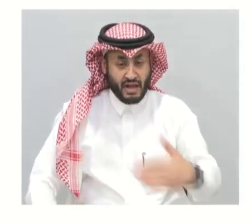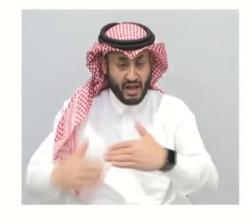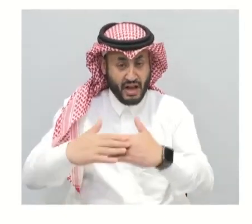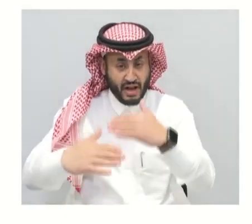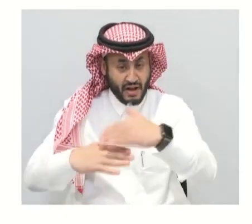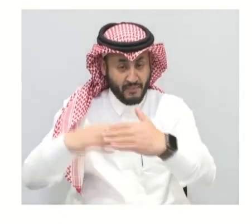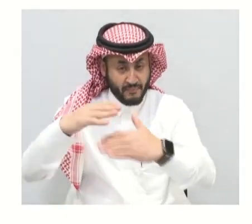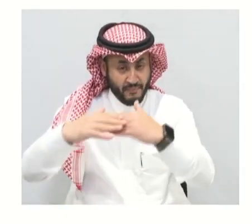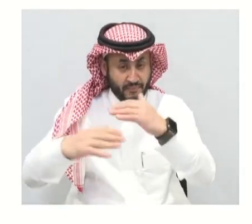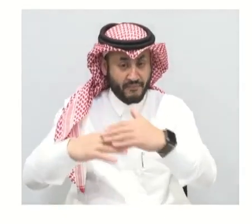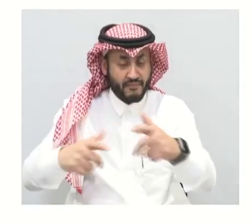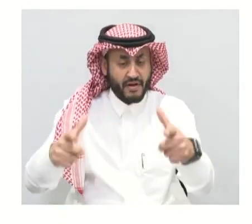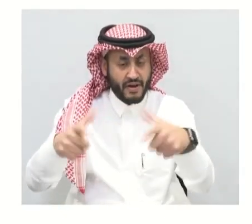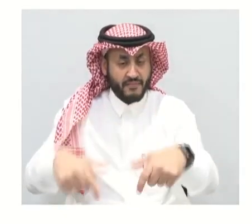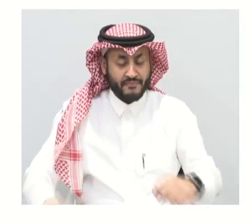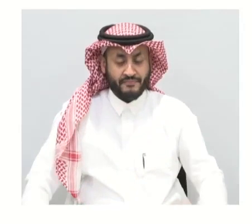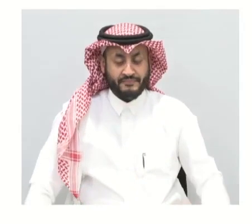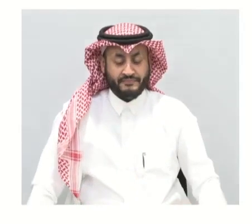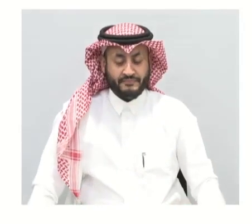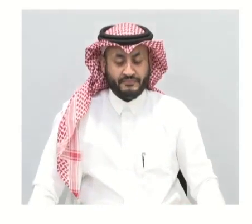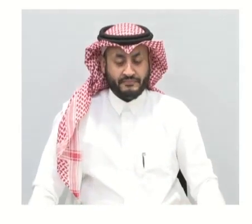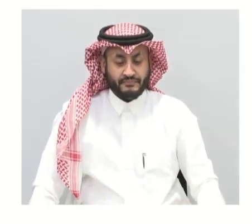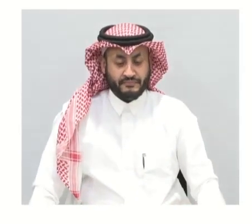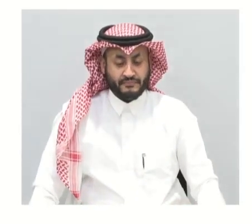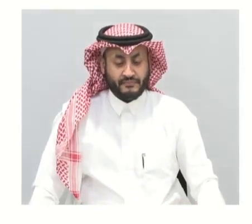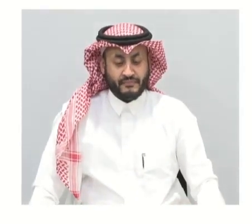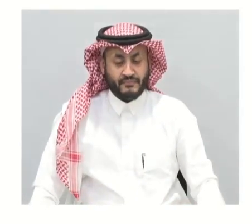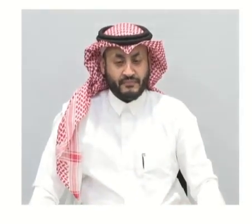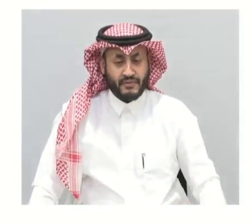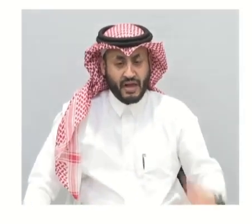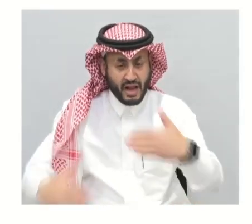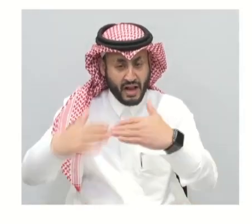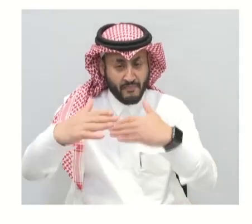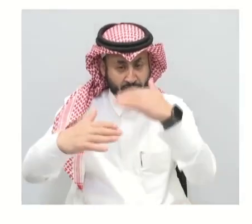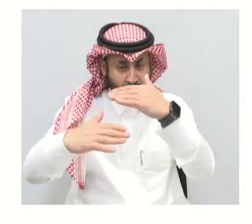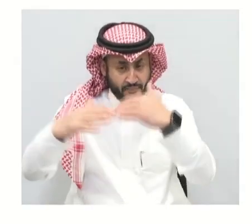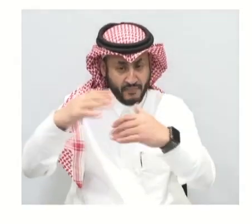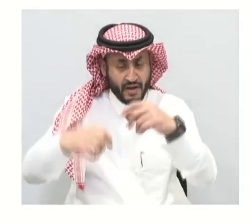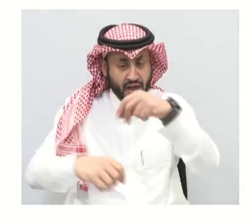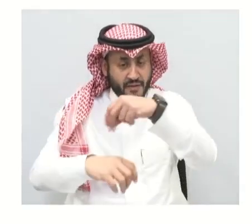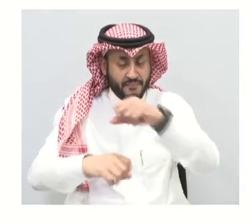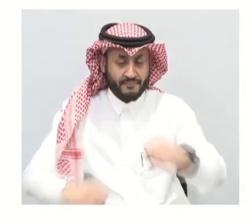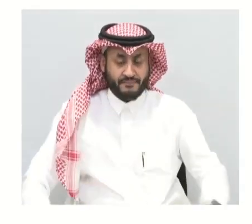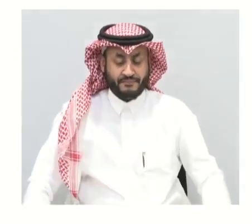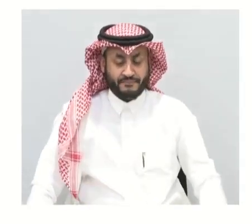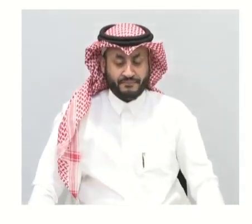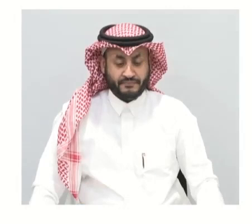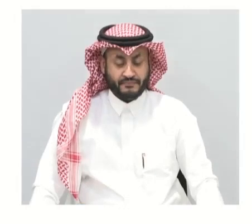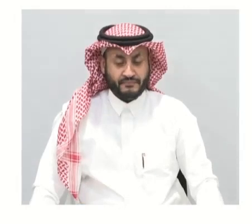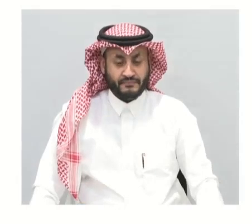طبقات لهذه التربه اذا نطاق التربه كل طبقه من طبقات التربه